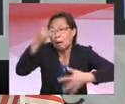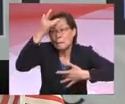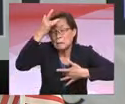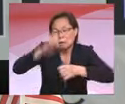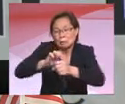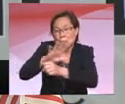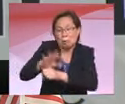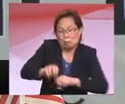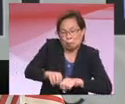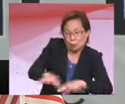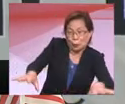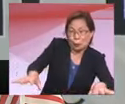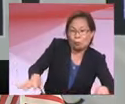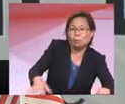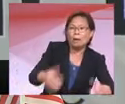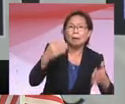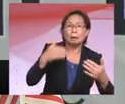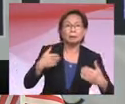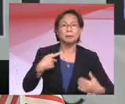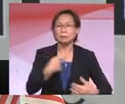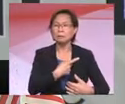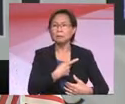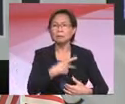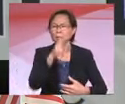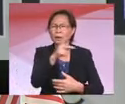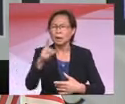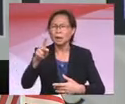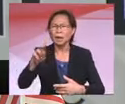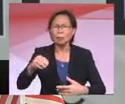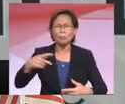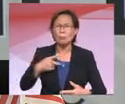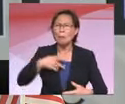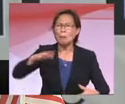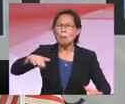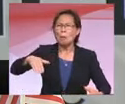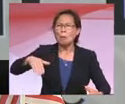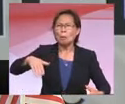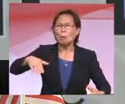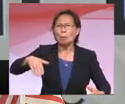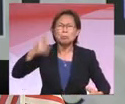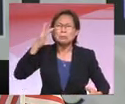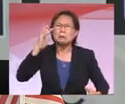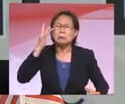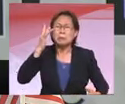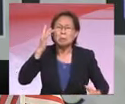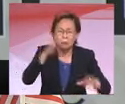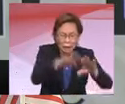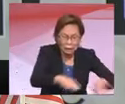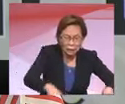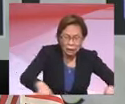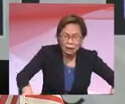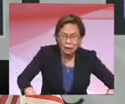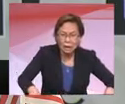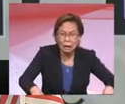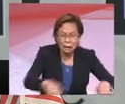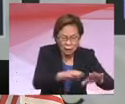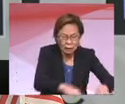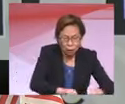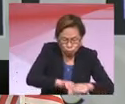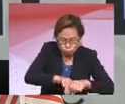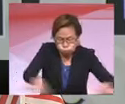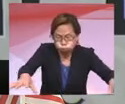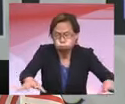COVID-19. Jadi pada kita setakat ini kita tidak kesan kanak-kanak menjadi active spreader dalam kluster-kluster yang